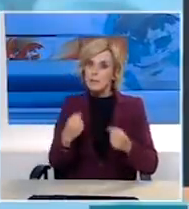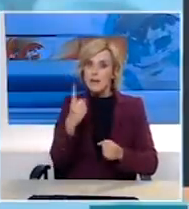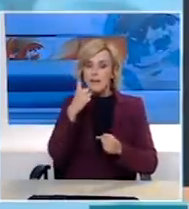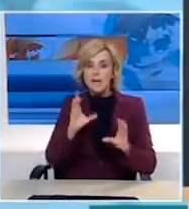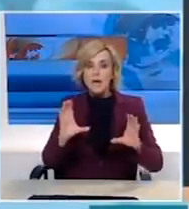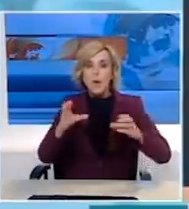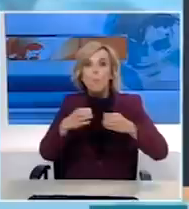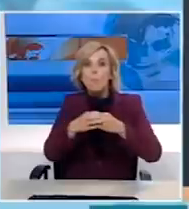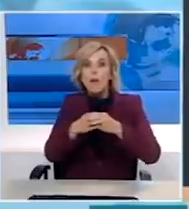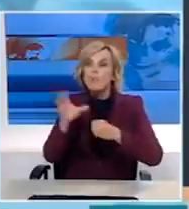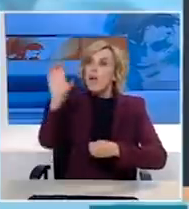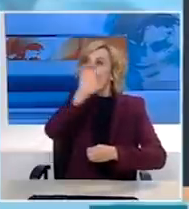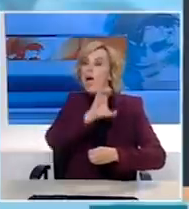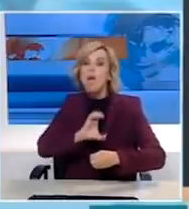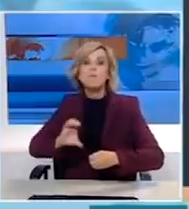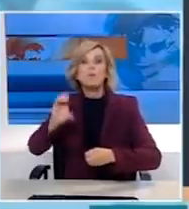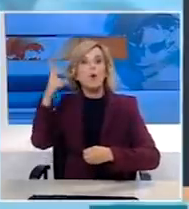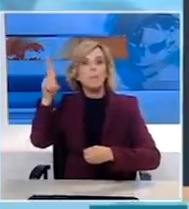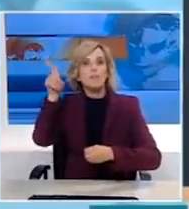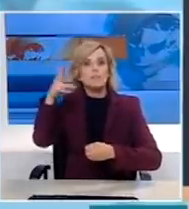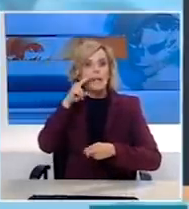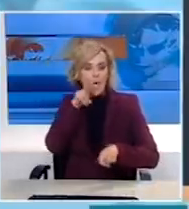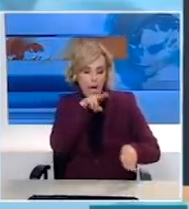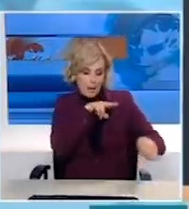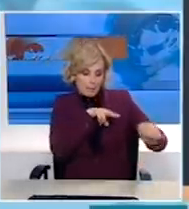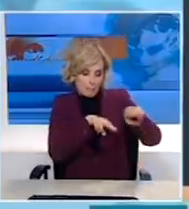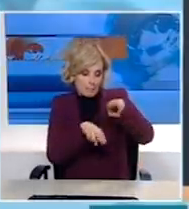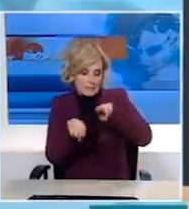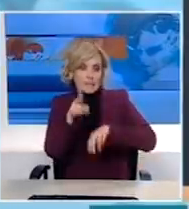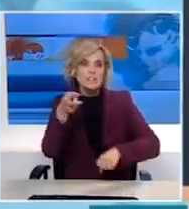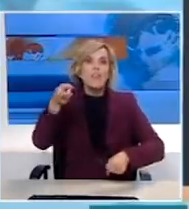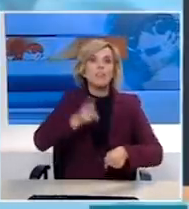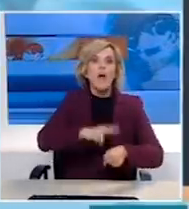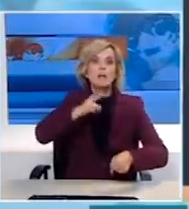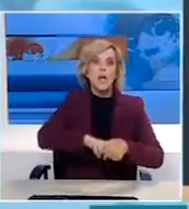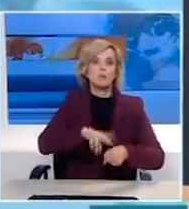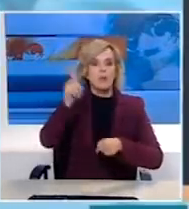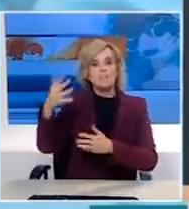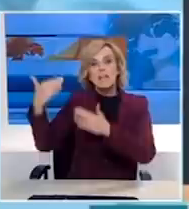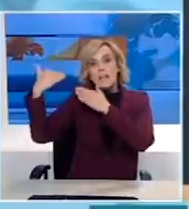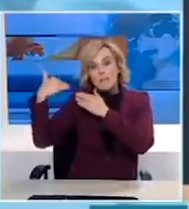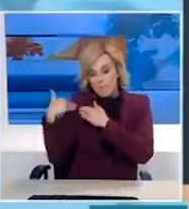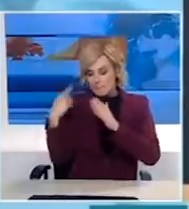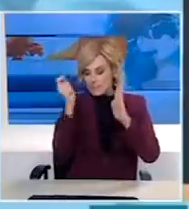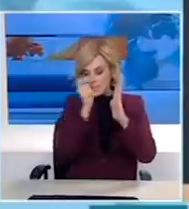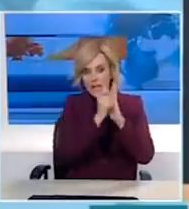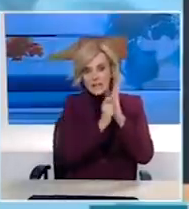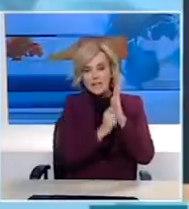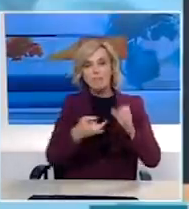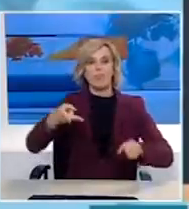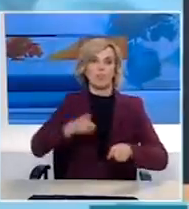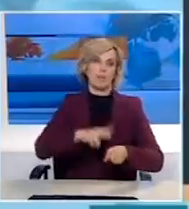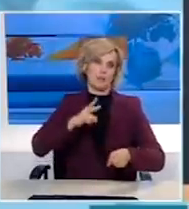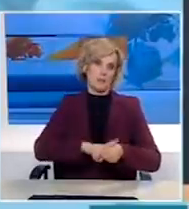θανάτους, που λέγεται EuroMOMO και επιτηρεί την νοσηρότητα και τη θνητότητα. Την θνησιμότητα από αυτό τον